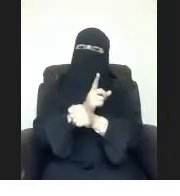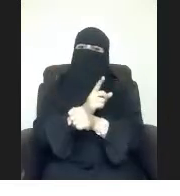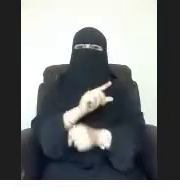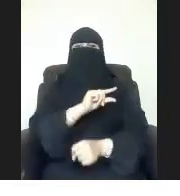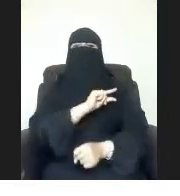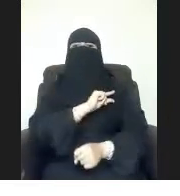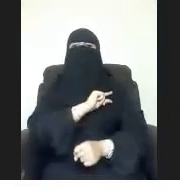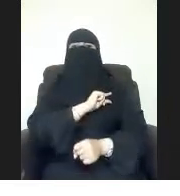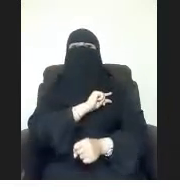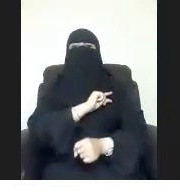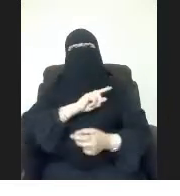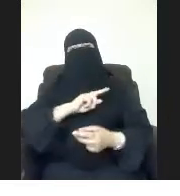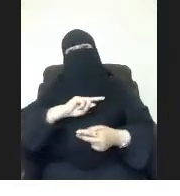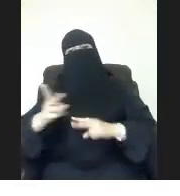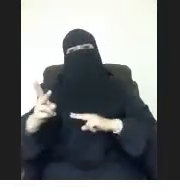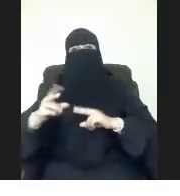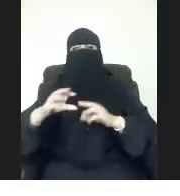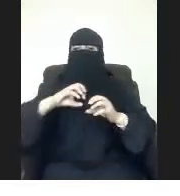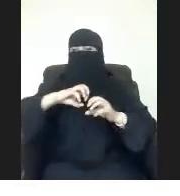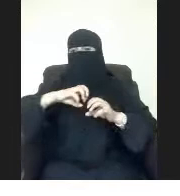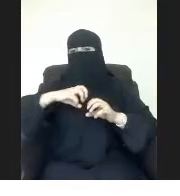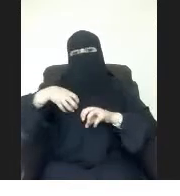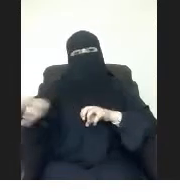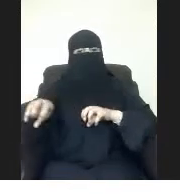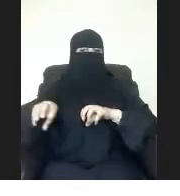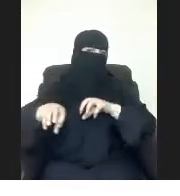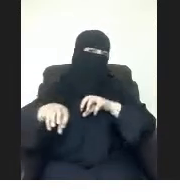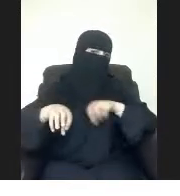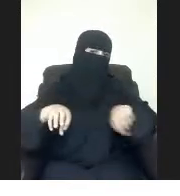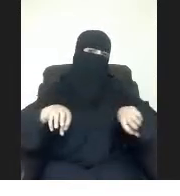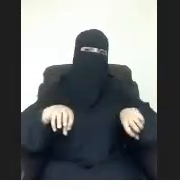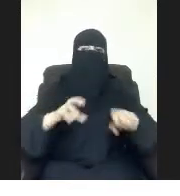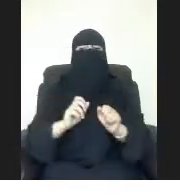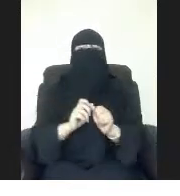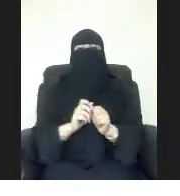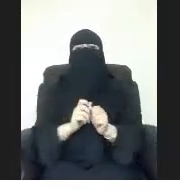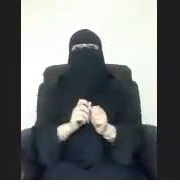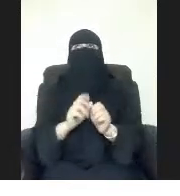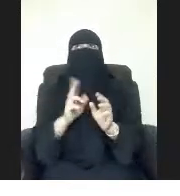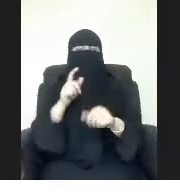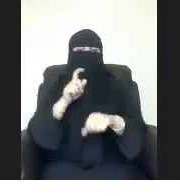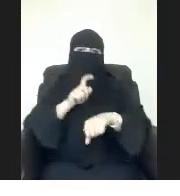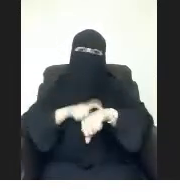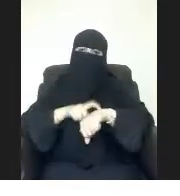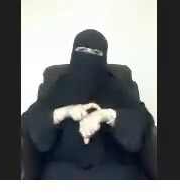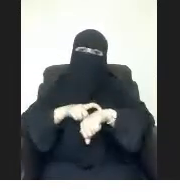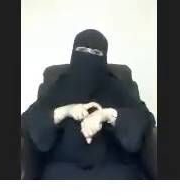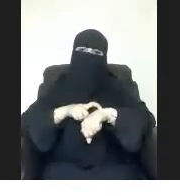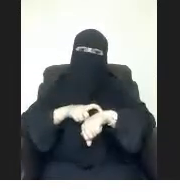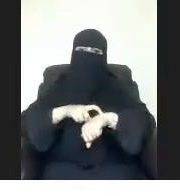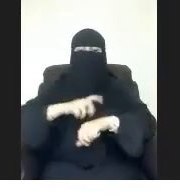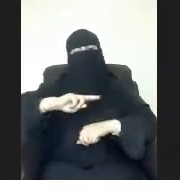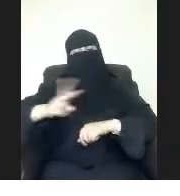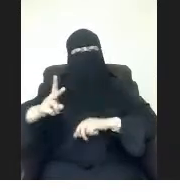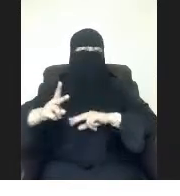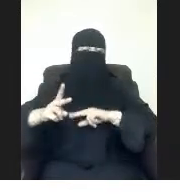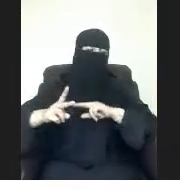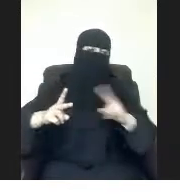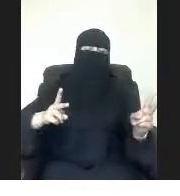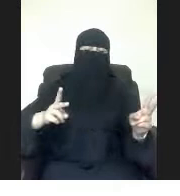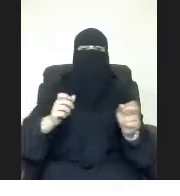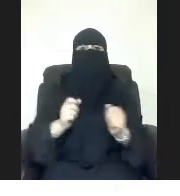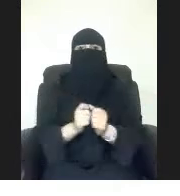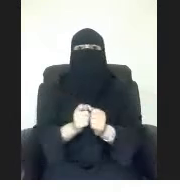يعني منفصلان مكانا وزمان أو زمانا أو كليهما مكانا